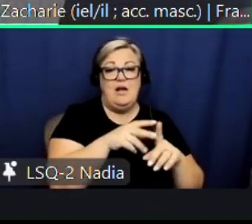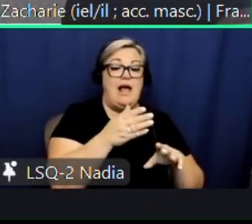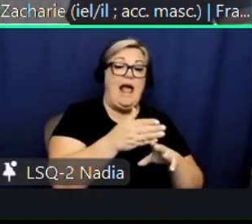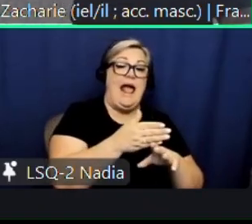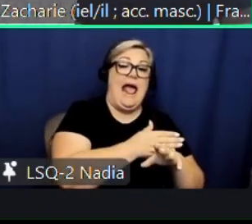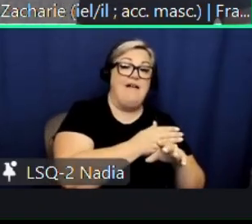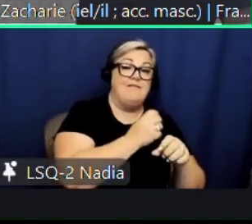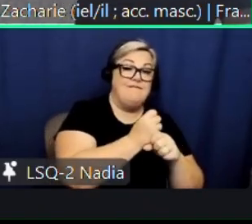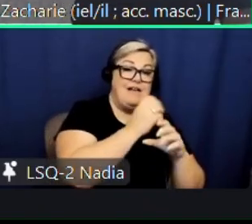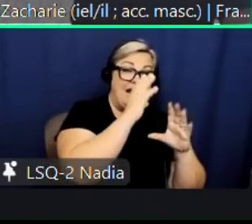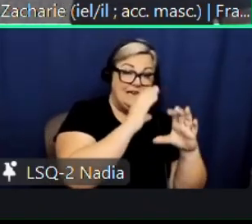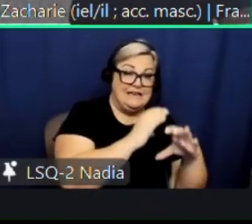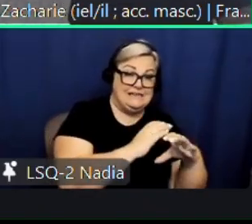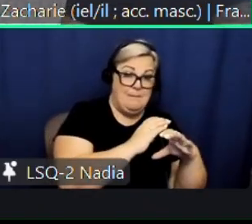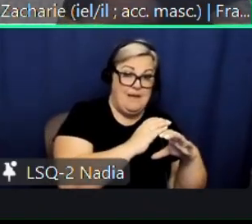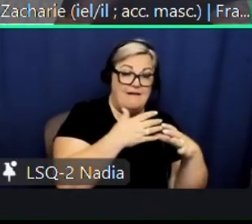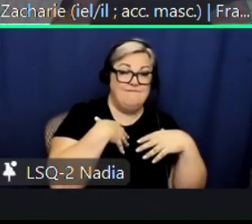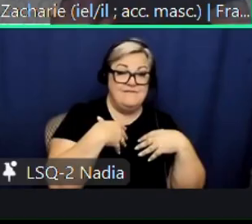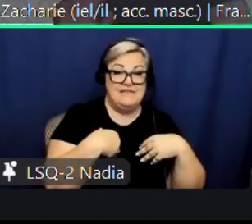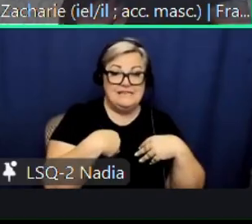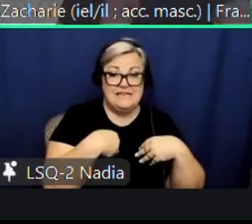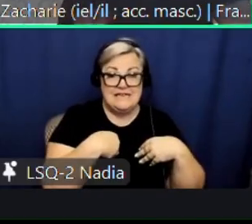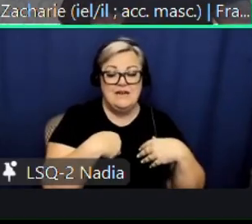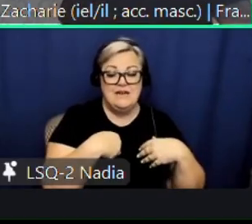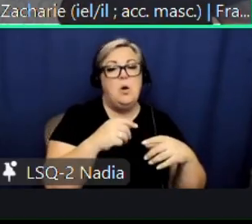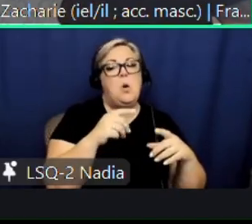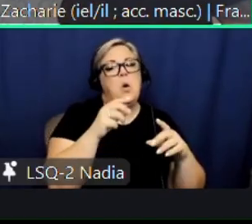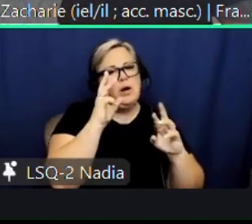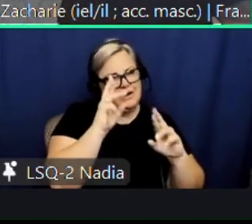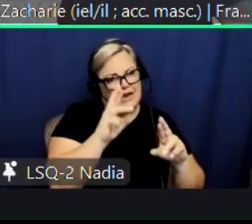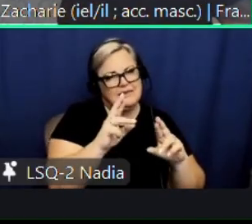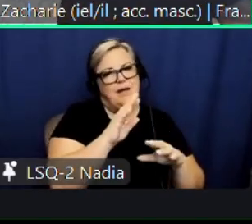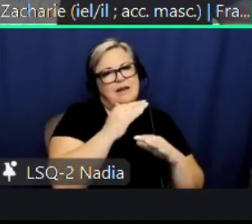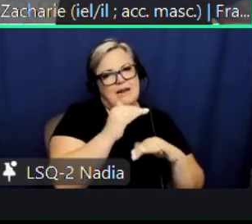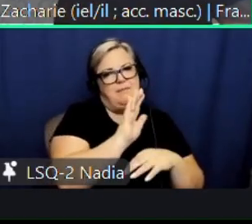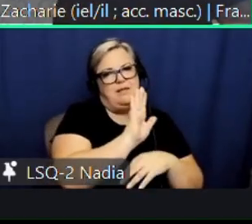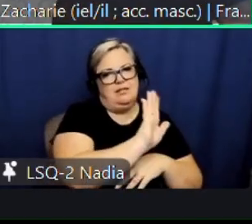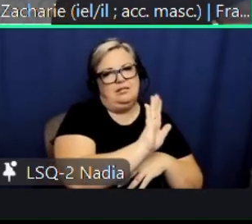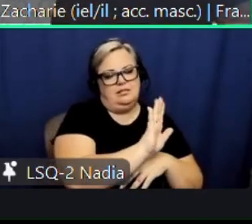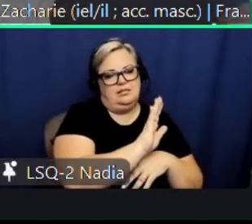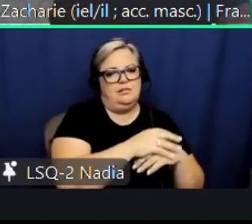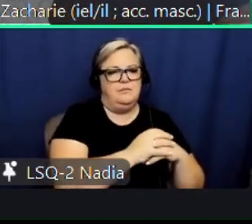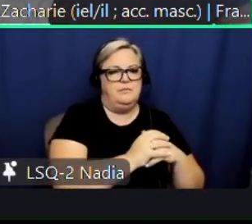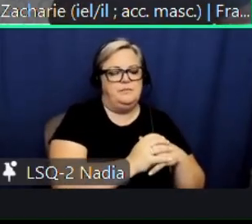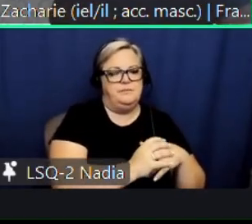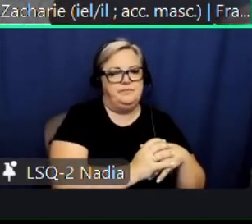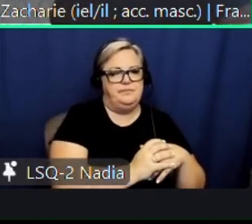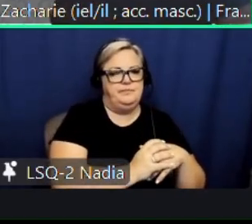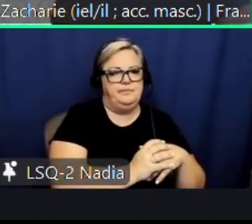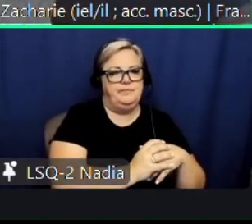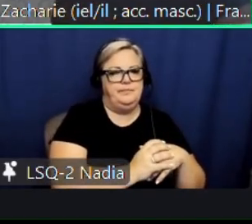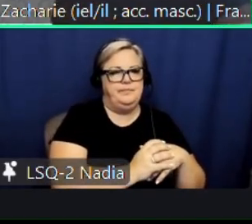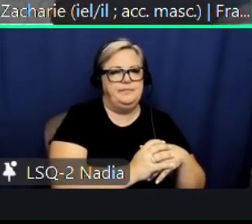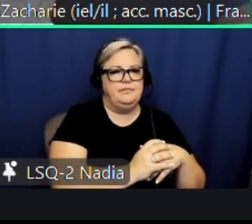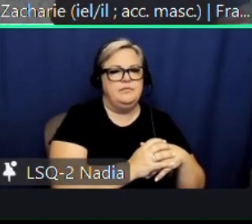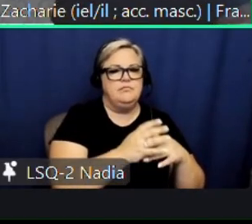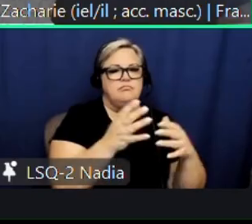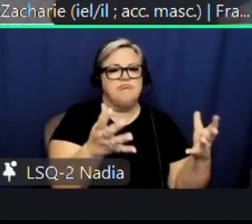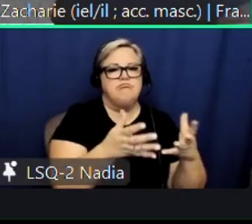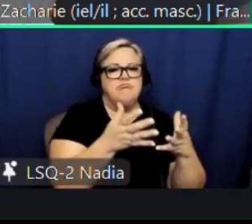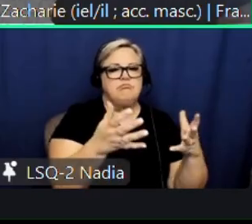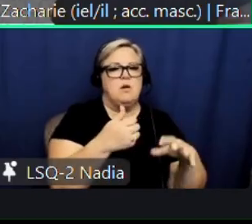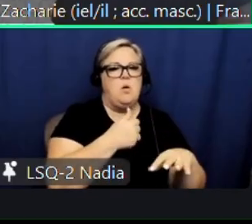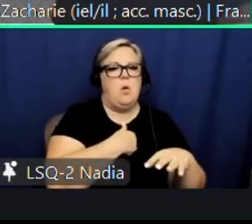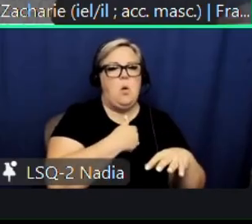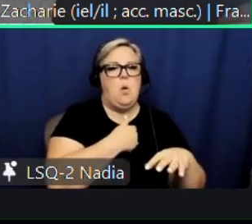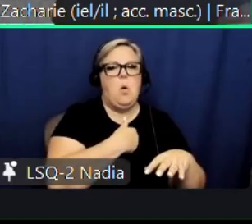de faire des tests et lors d'examens physiques, et de respecter les limites qui sont nommées. Favoriser l'autodétermination